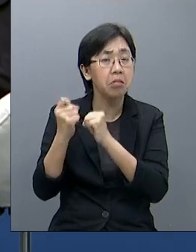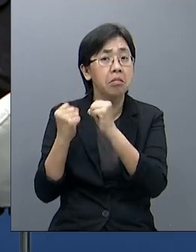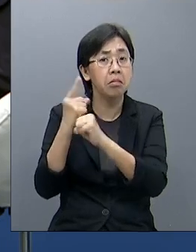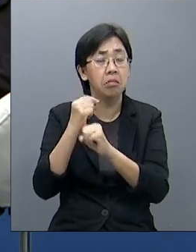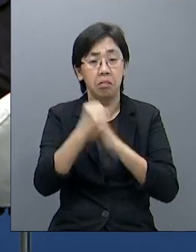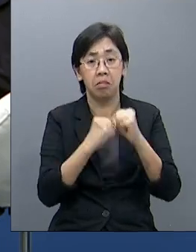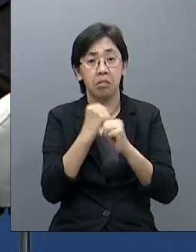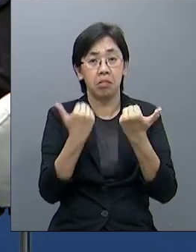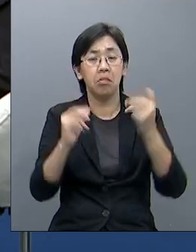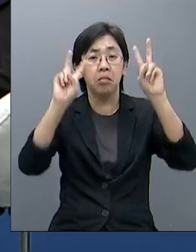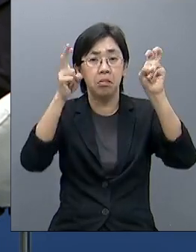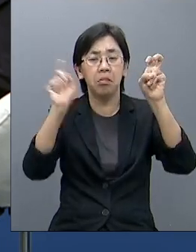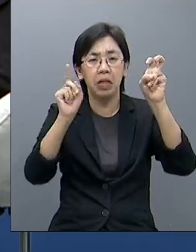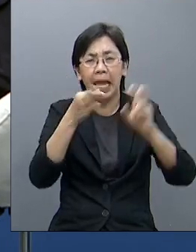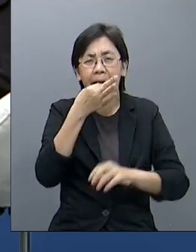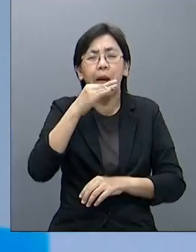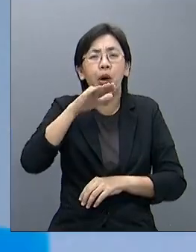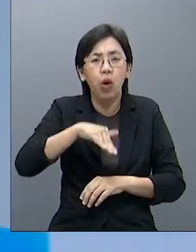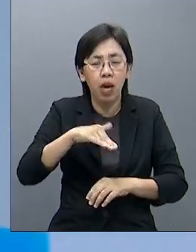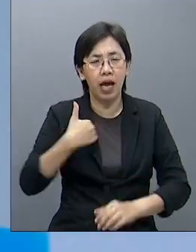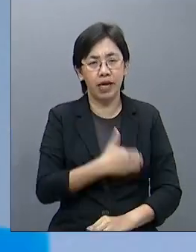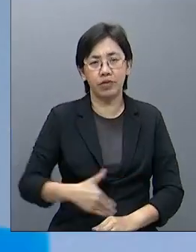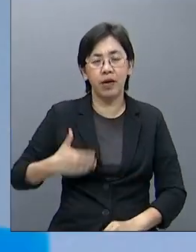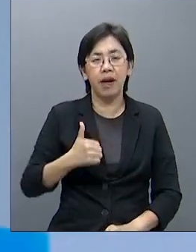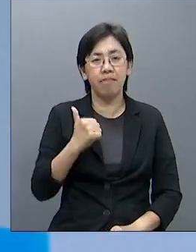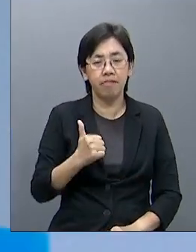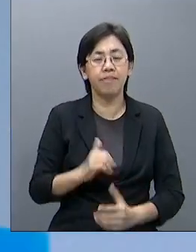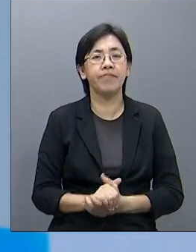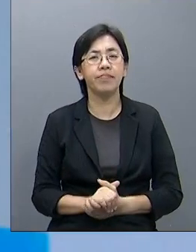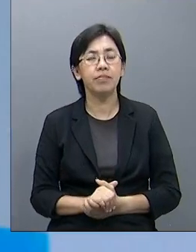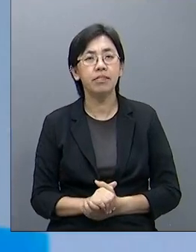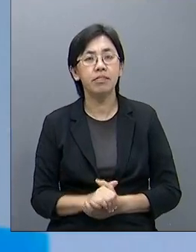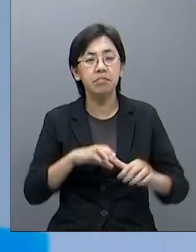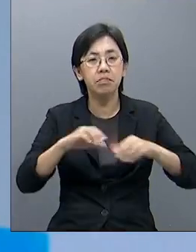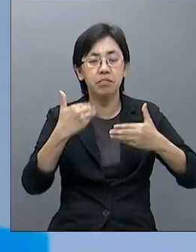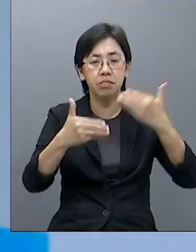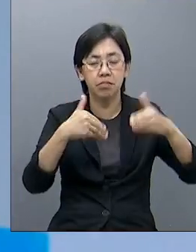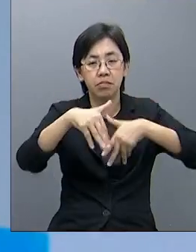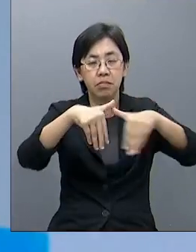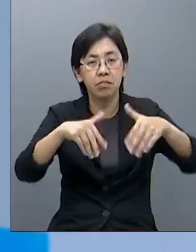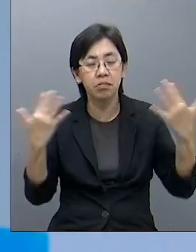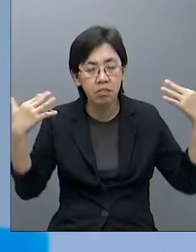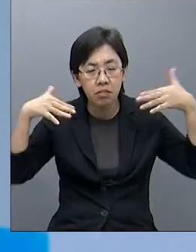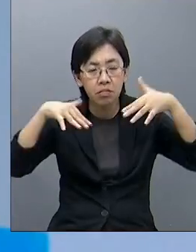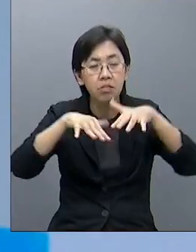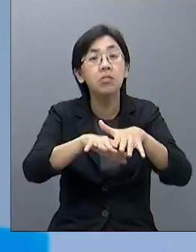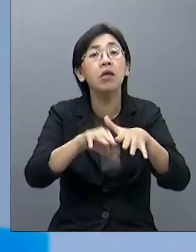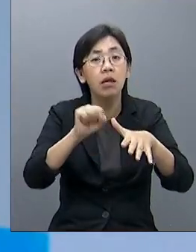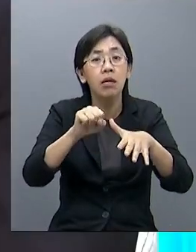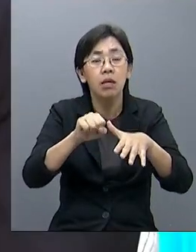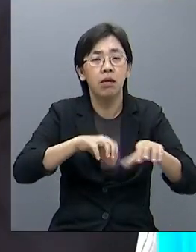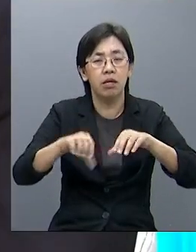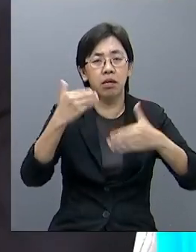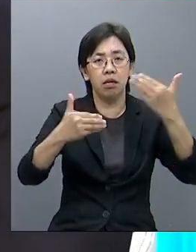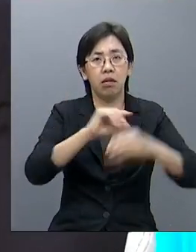อะารล hahod MALเพื่อสุขภาพทดีขึ้นงานครั้งนี้เห็นบอกวามีจัดว่าให้ประชาสนทั่วไปเข้าไปรวมงานด้วยใชมยคะงานจเม